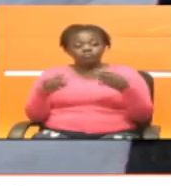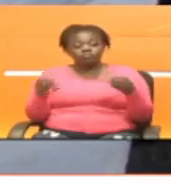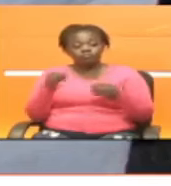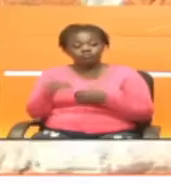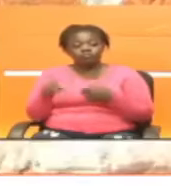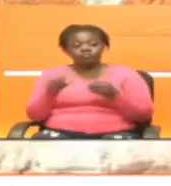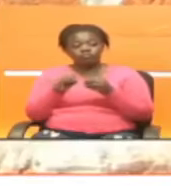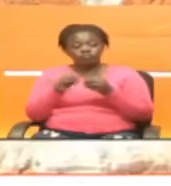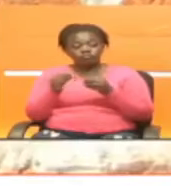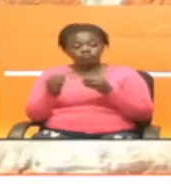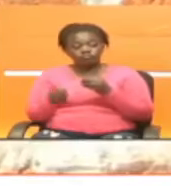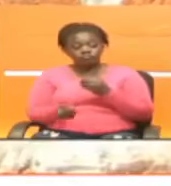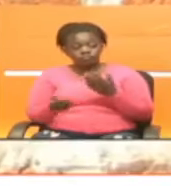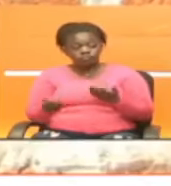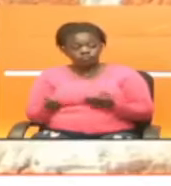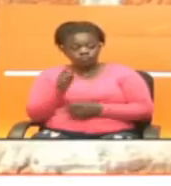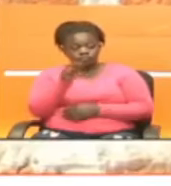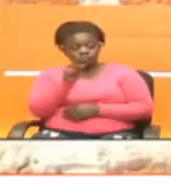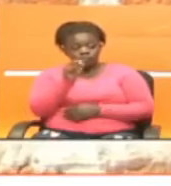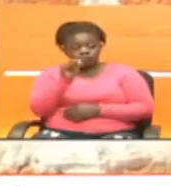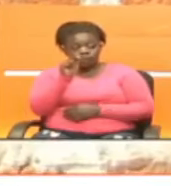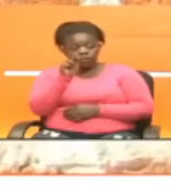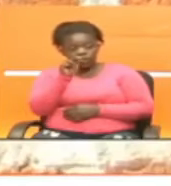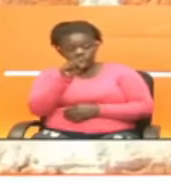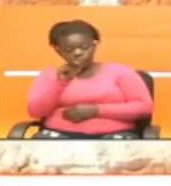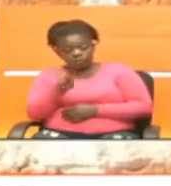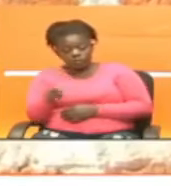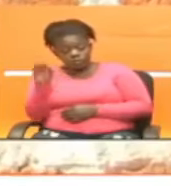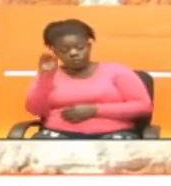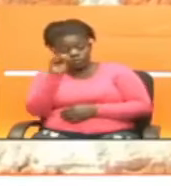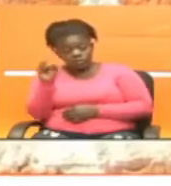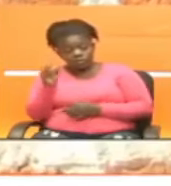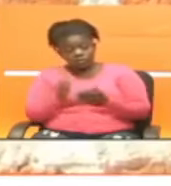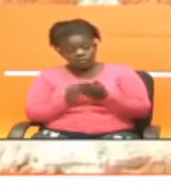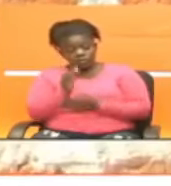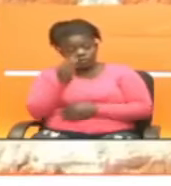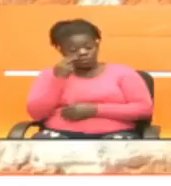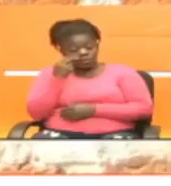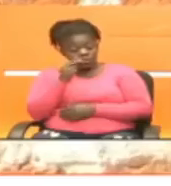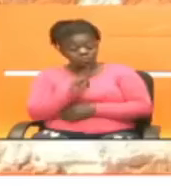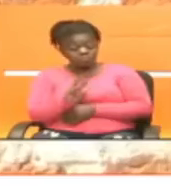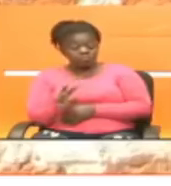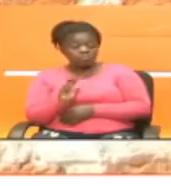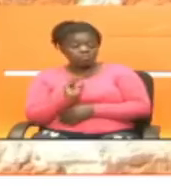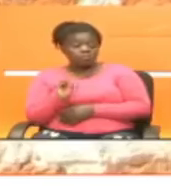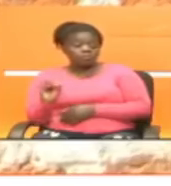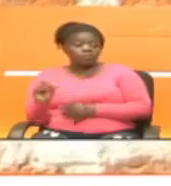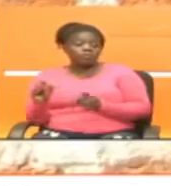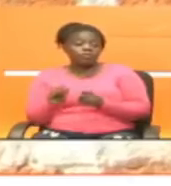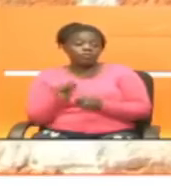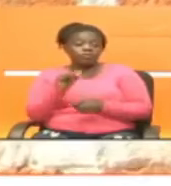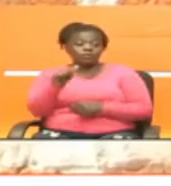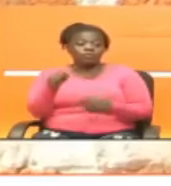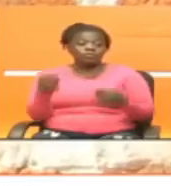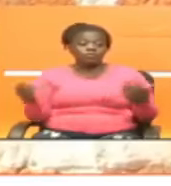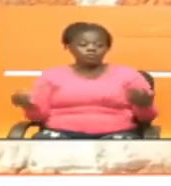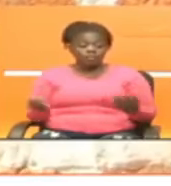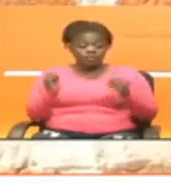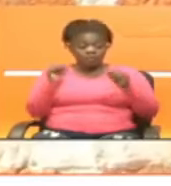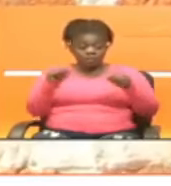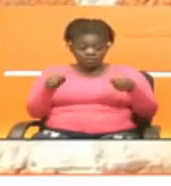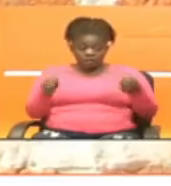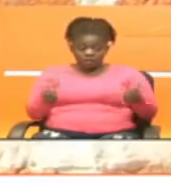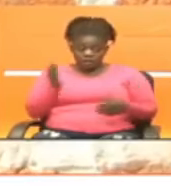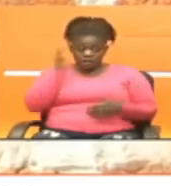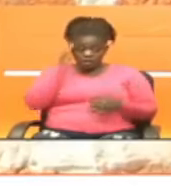mutabani we. Kabimbiri ne tumunoonya ekyamazima nga taliiyo n'abaako n'awalala w'enyinza okuba